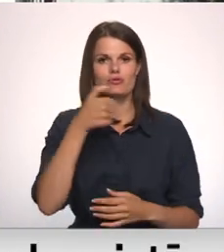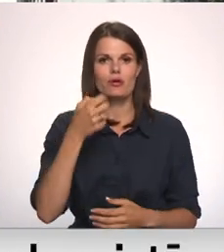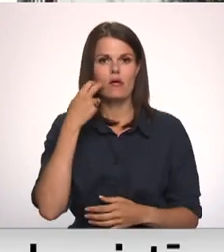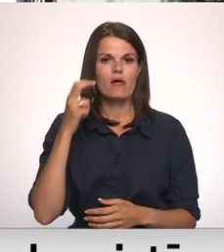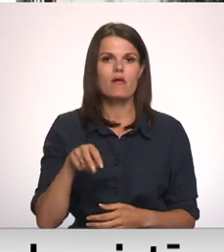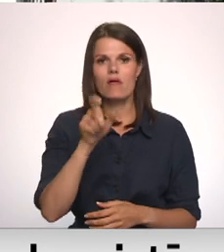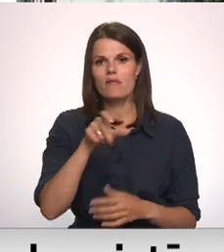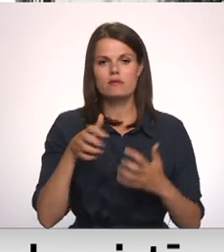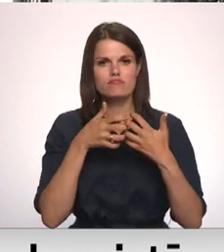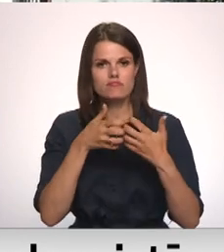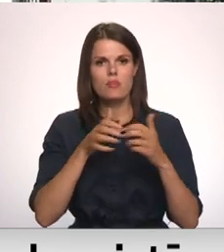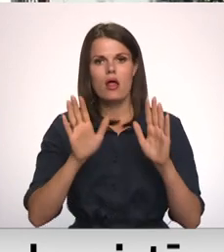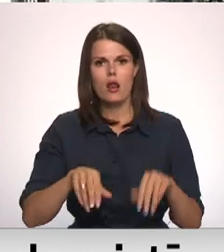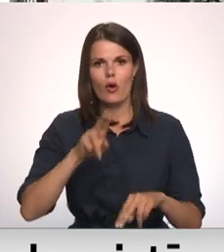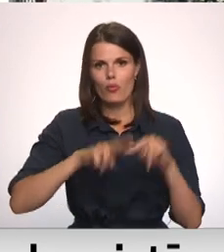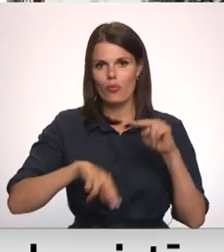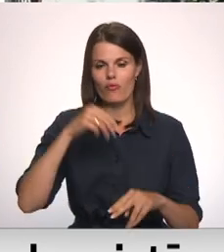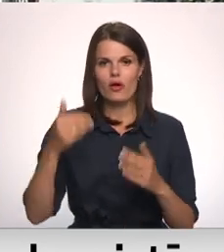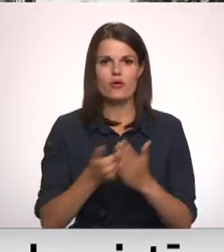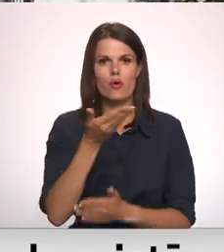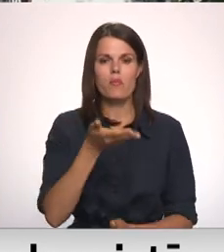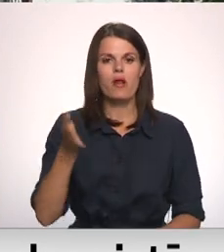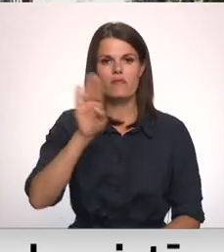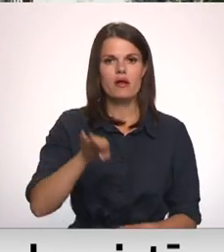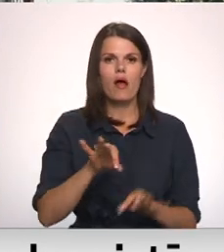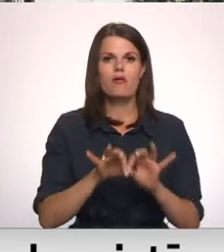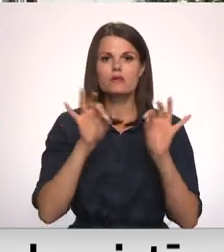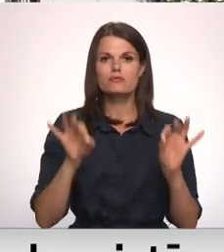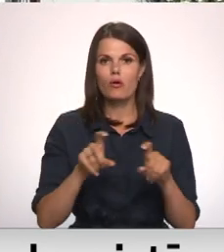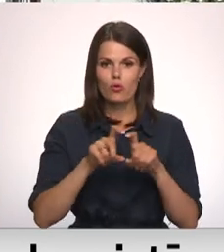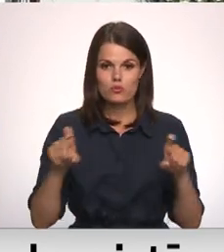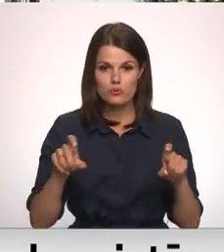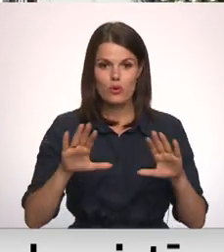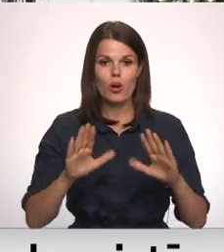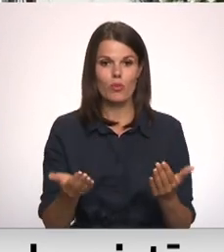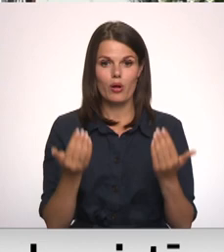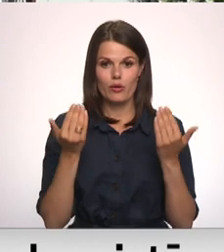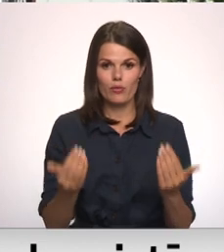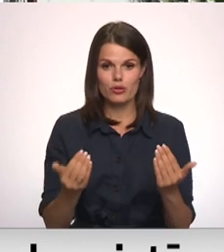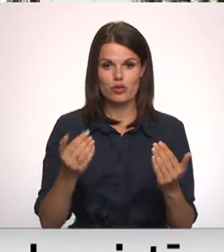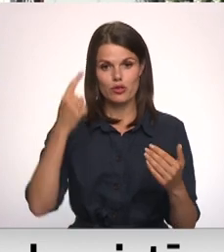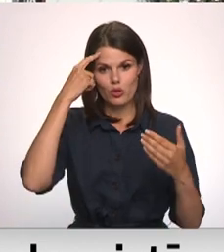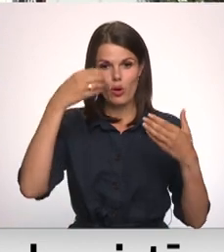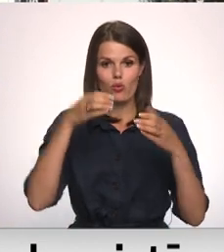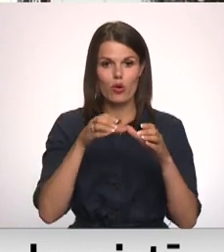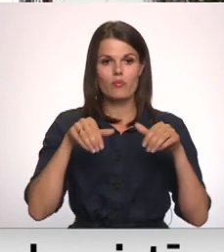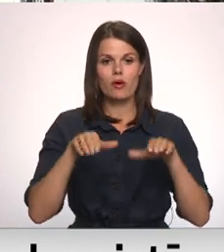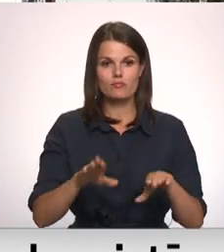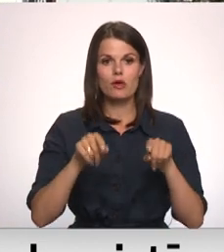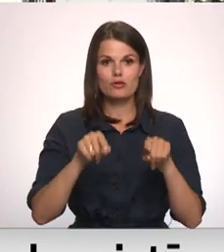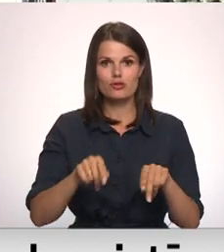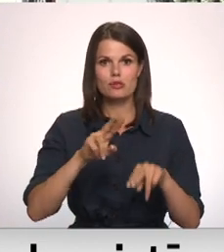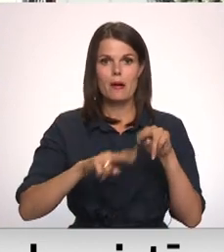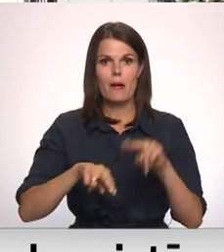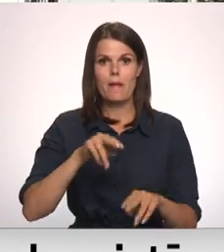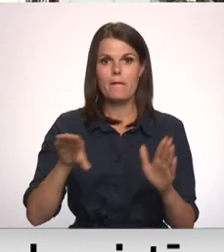ir cīnījušies par to, lai uzbūvētu jaunu Pļavniekkalna sākuma skolu. Tomēr pašreizējā doma ir lēmus šīs piebūves